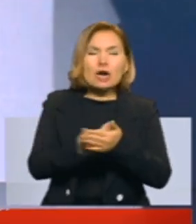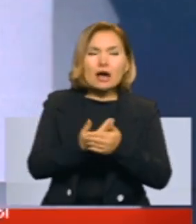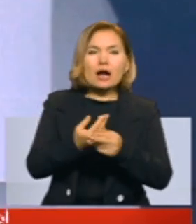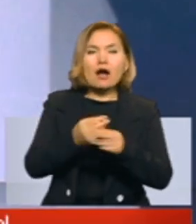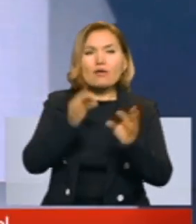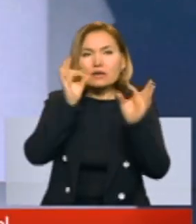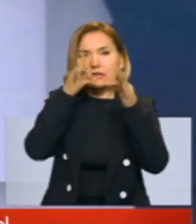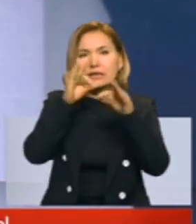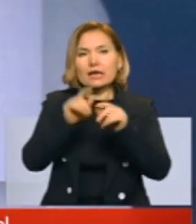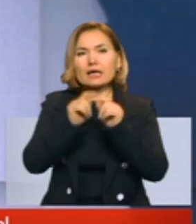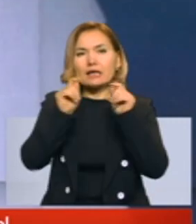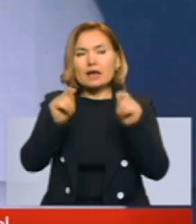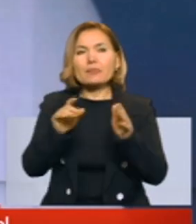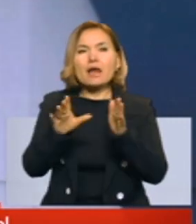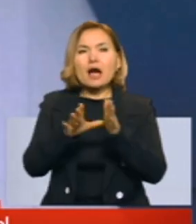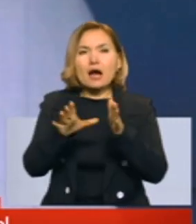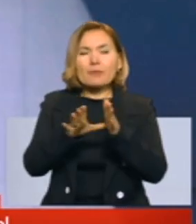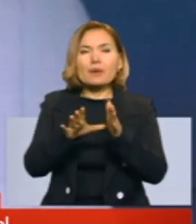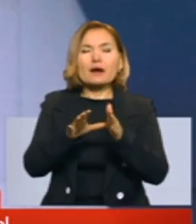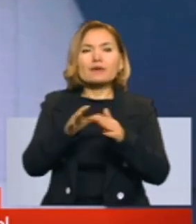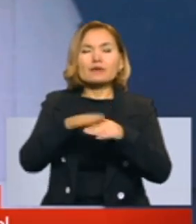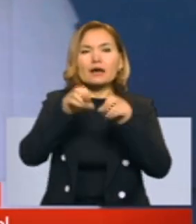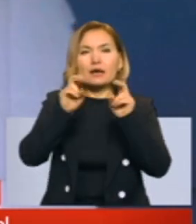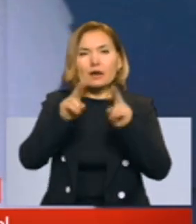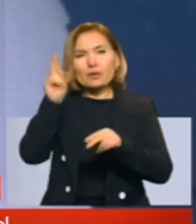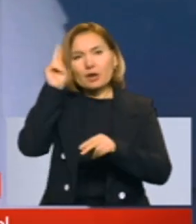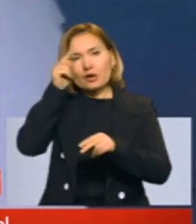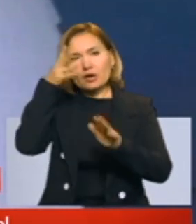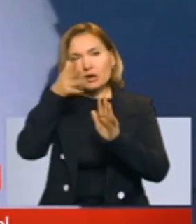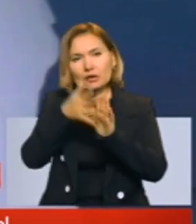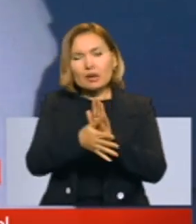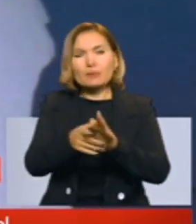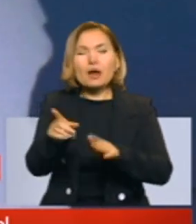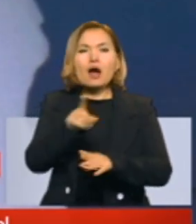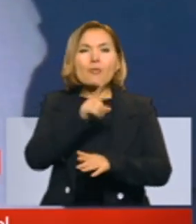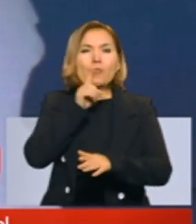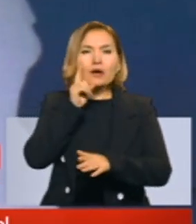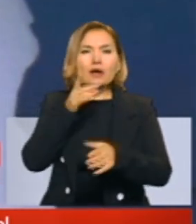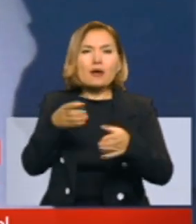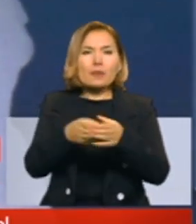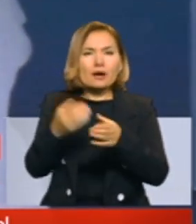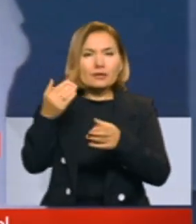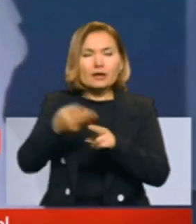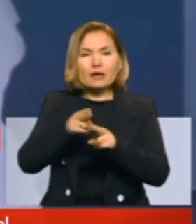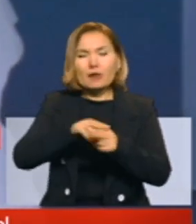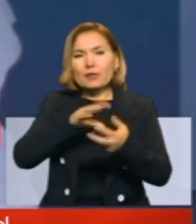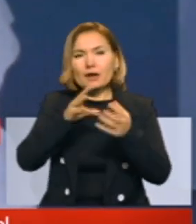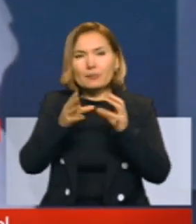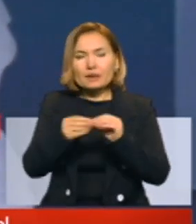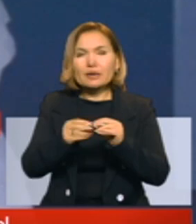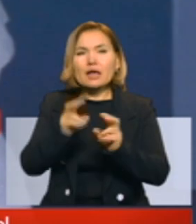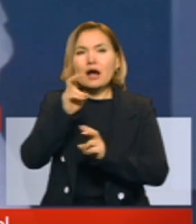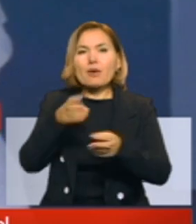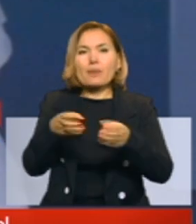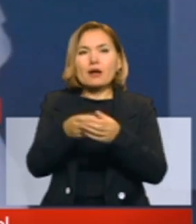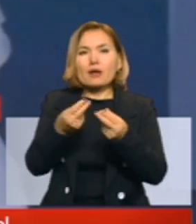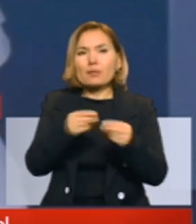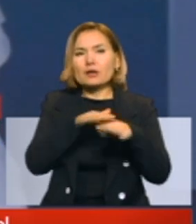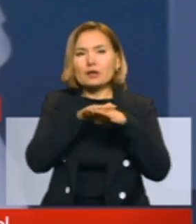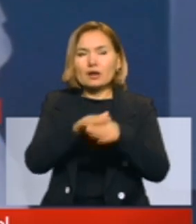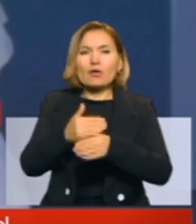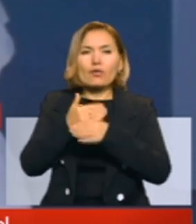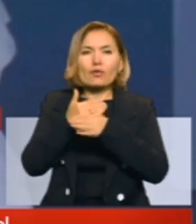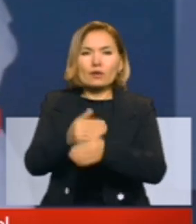зертхана ашылды. Энергетика саласының қыр-сырын терең меңгеретін оқу кабинеттері Теңіз Шевройл компаниясының